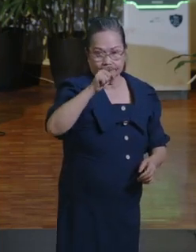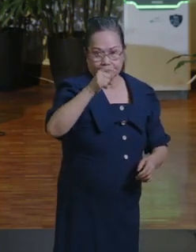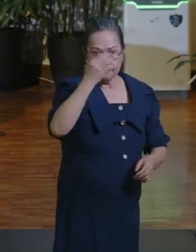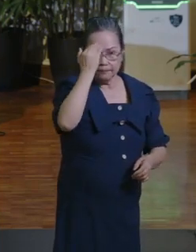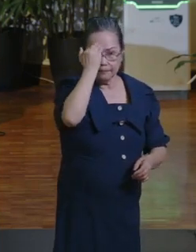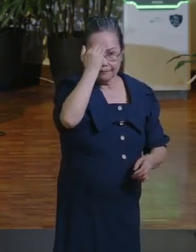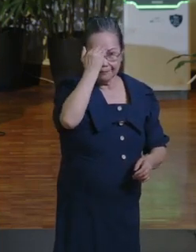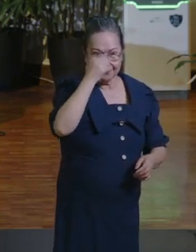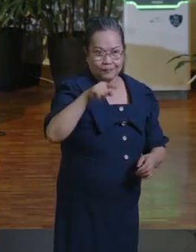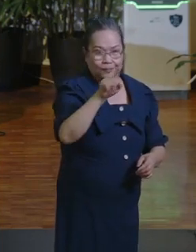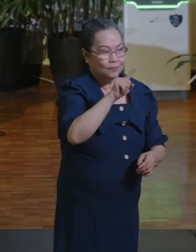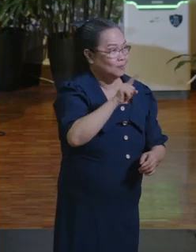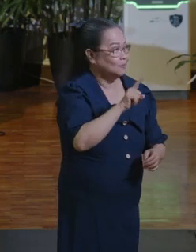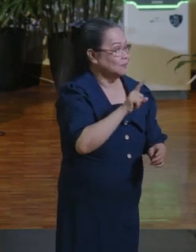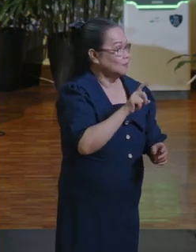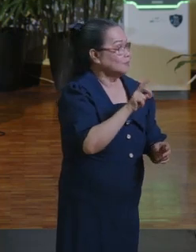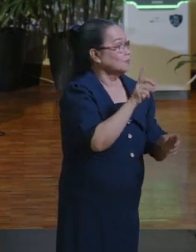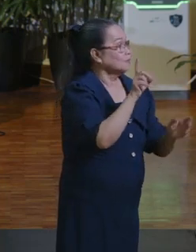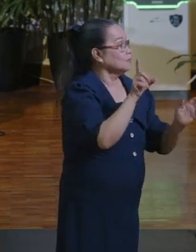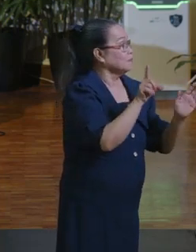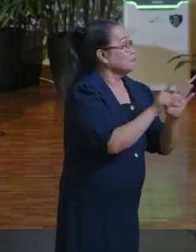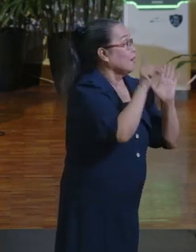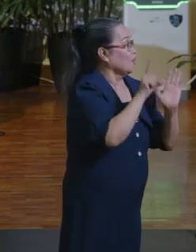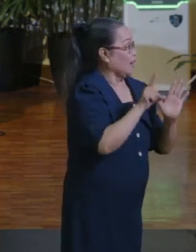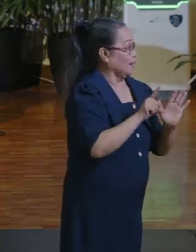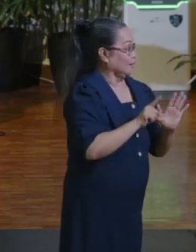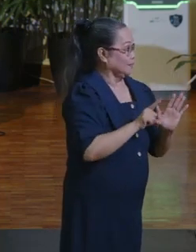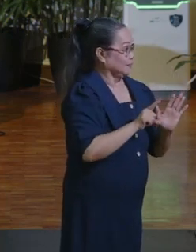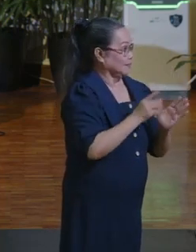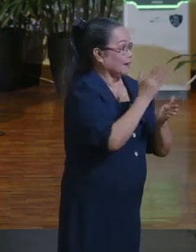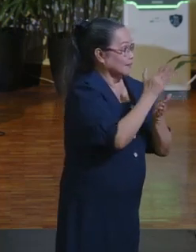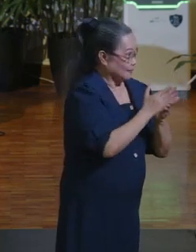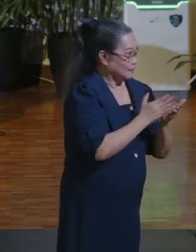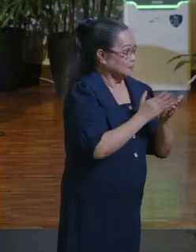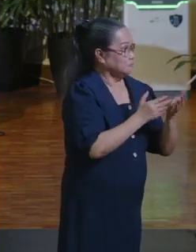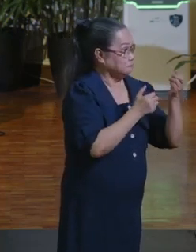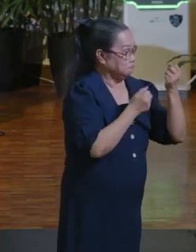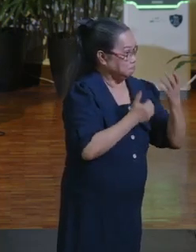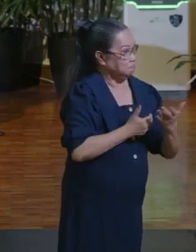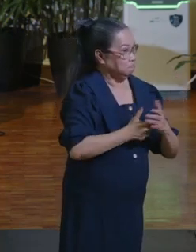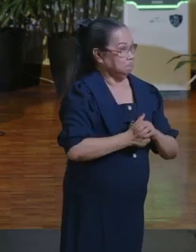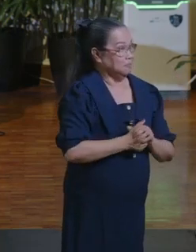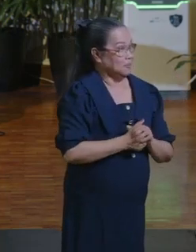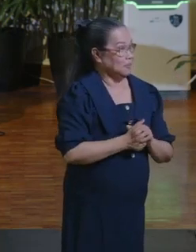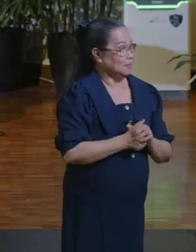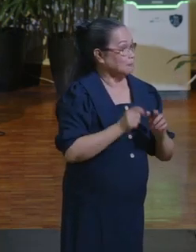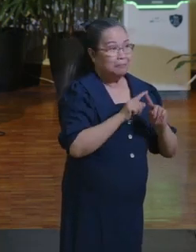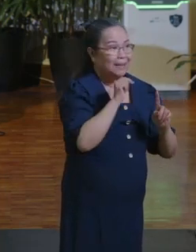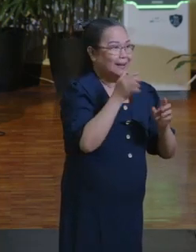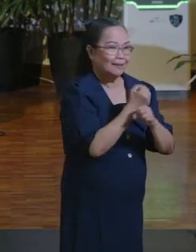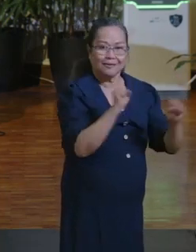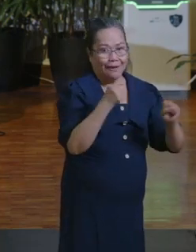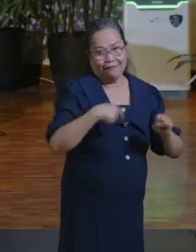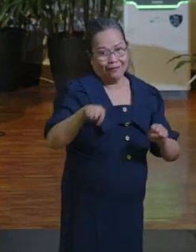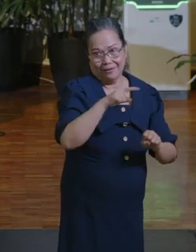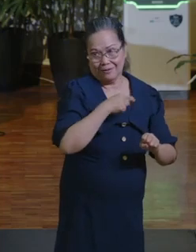pagiging sons of God through faith. Sabi sa verse 26. Mga kapatid,